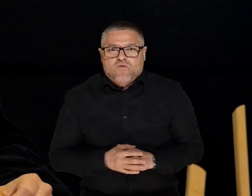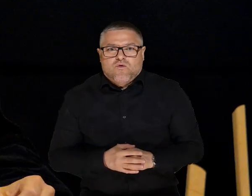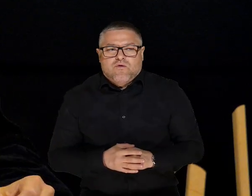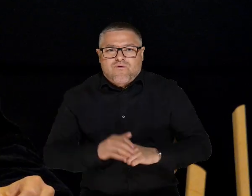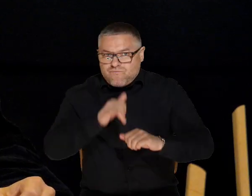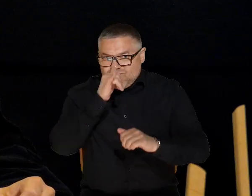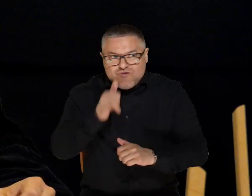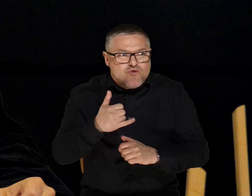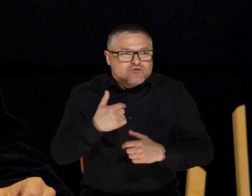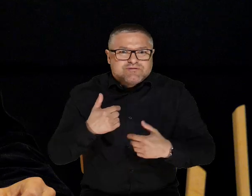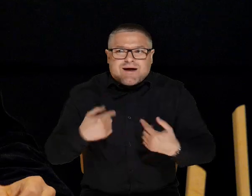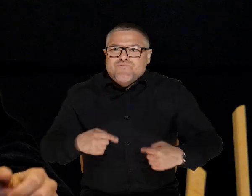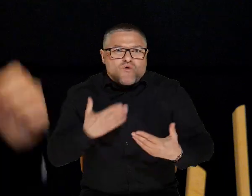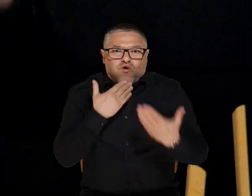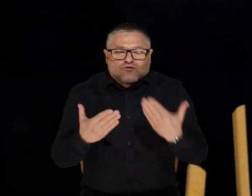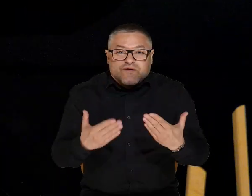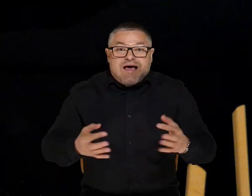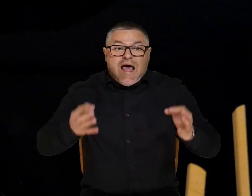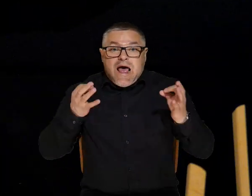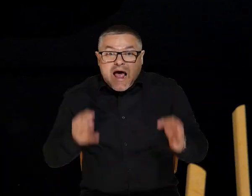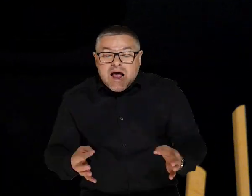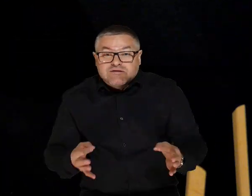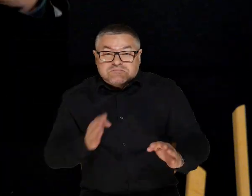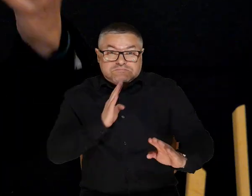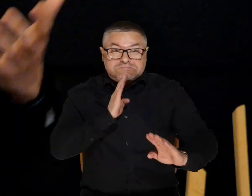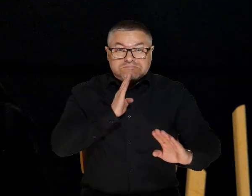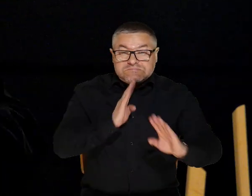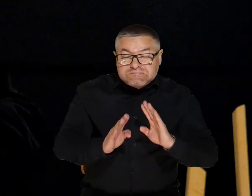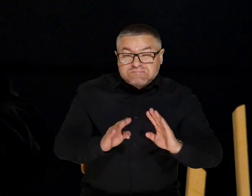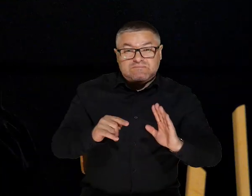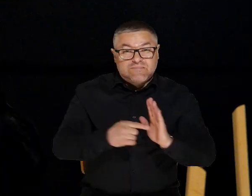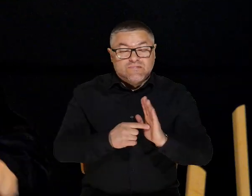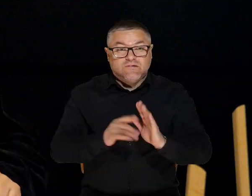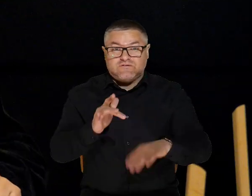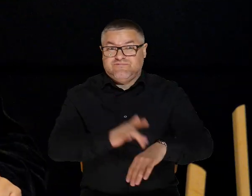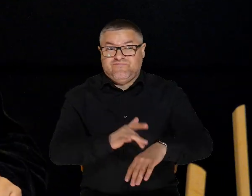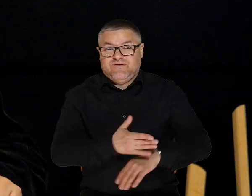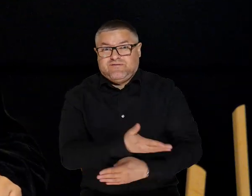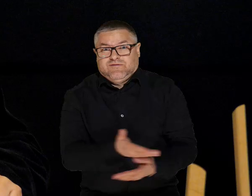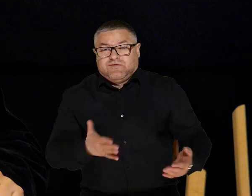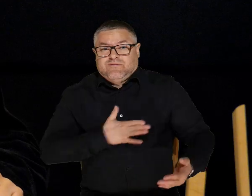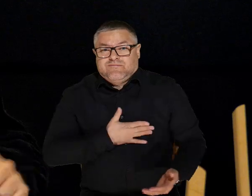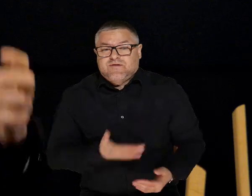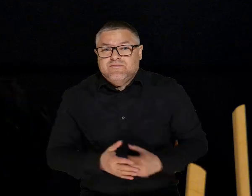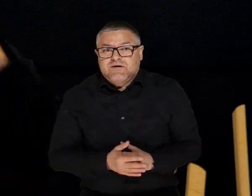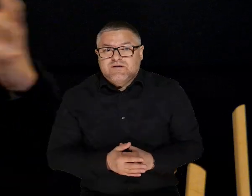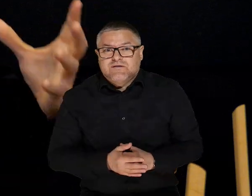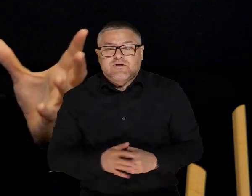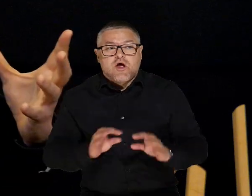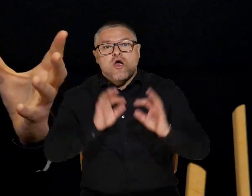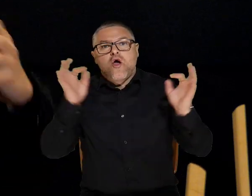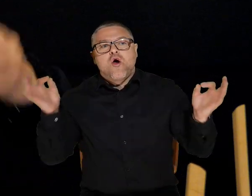się mówić po prostu. I chyba dzisiaj właśnie takie są tego efekty, to znaczy ta taka